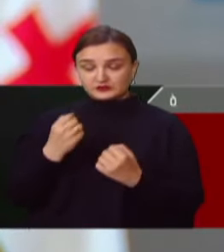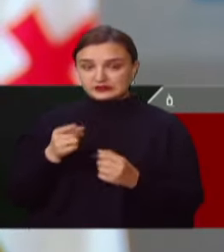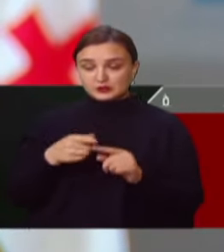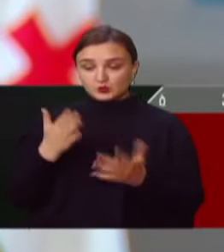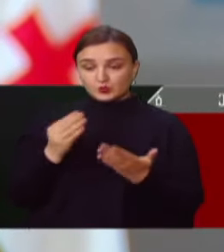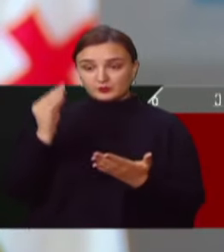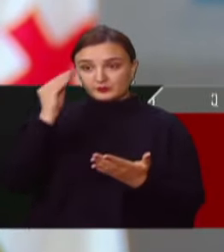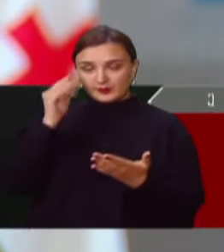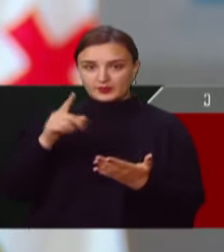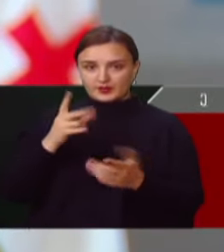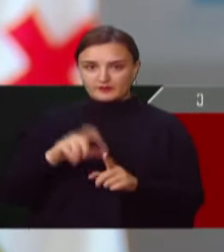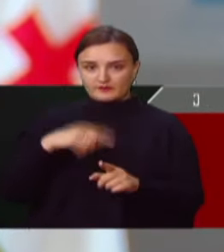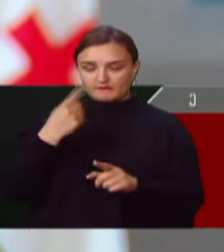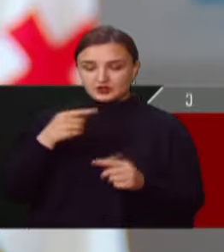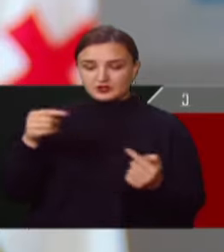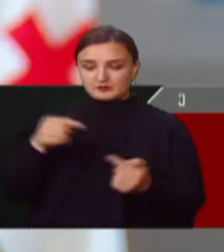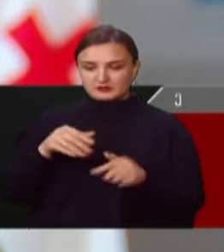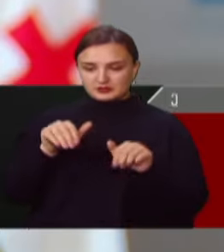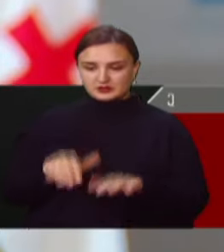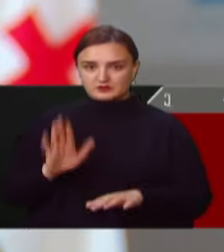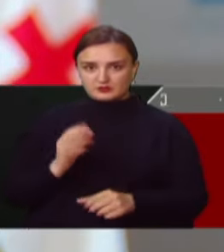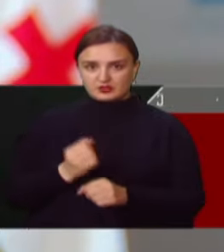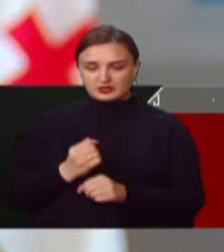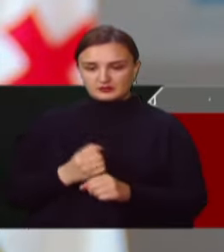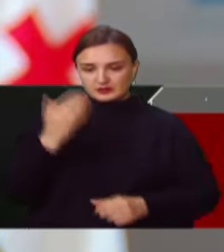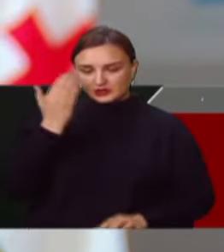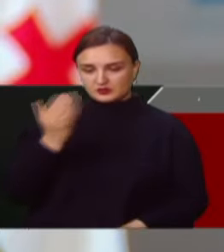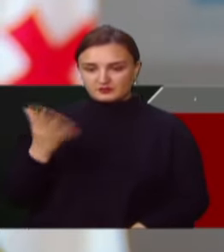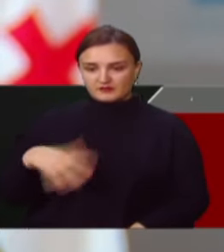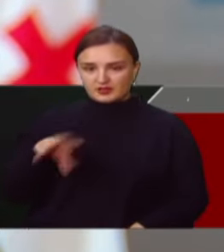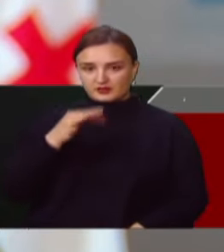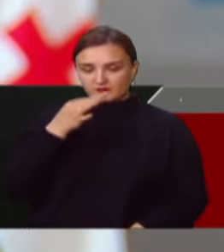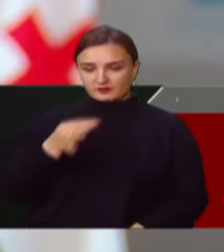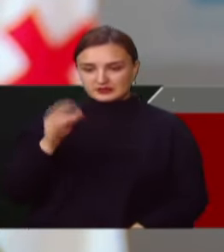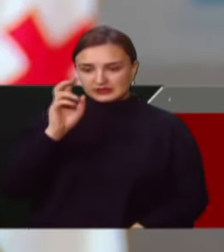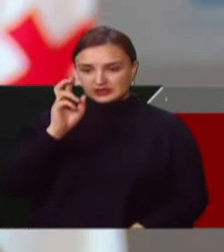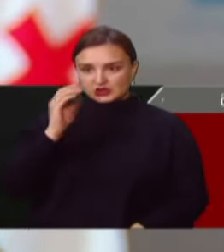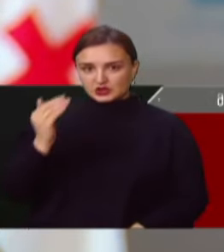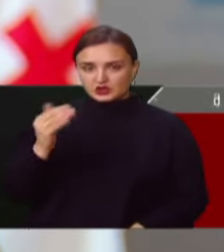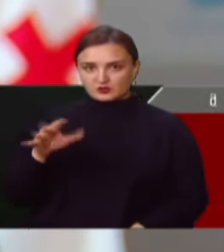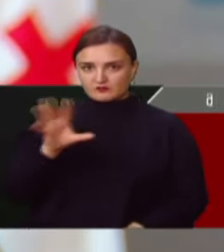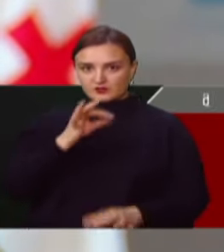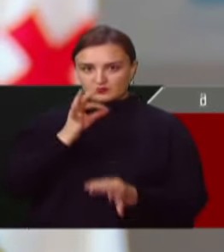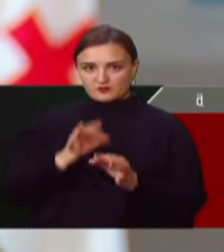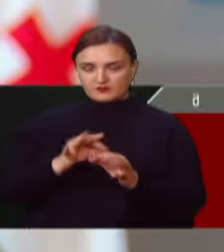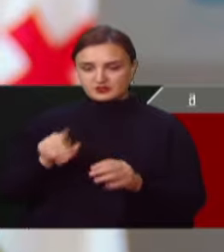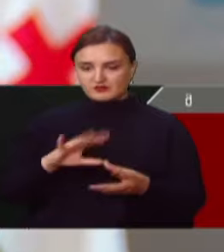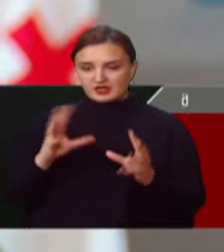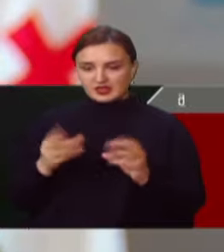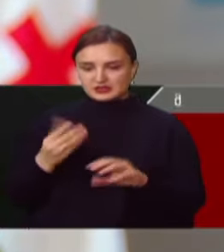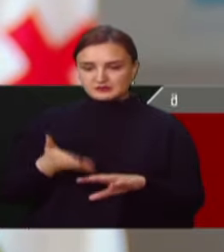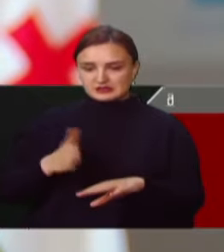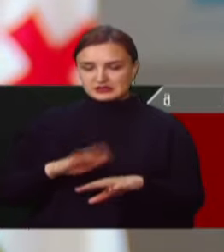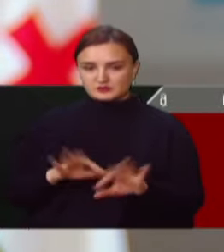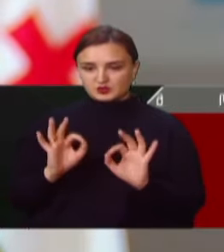ესე ფიქრობენ თქვან და შესაბამის დასკვნებს გააკეთებს საზოგადოება, მაგრამ ყველას მოუწოდებ, რომ საჯარო მოხელეების ხრებზე დგას ეს ქვეყანა და ყველაზე